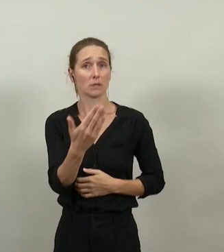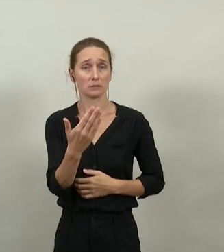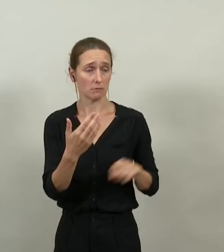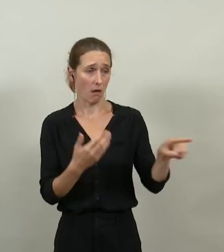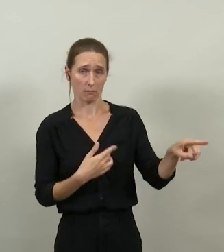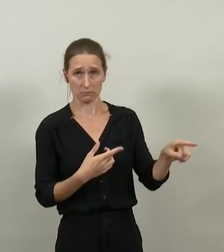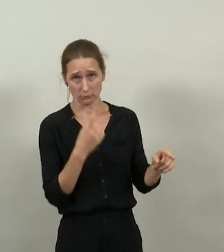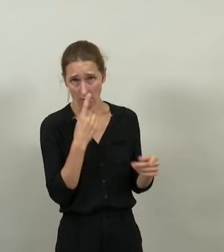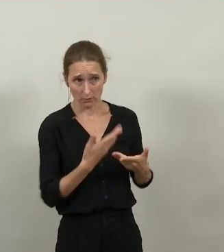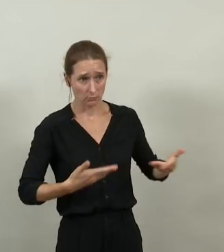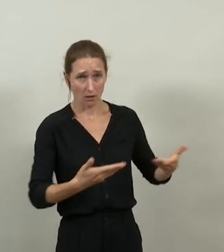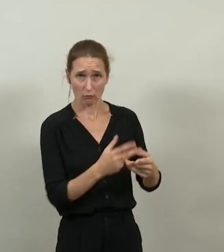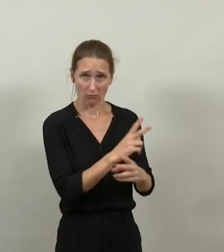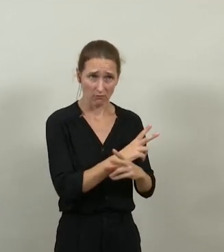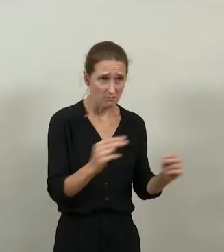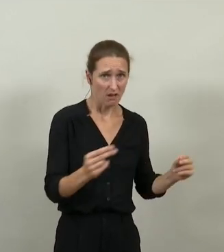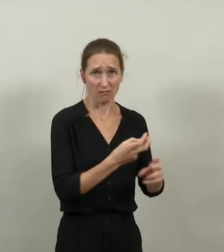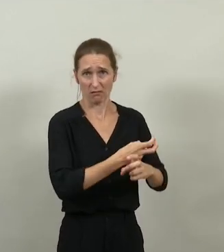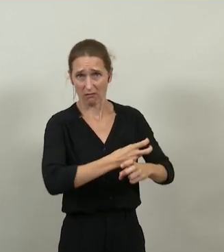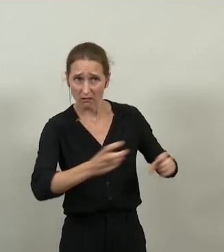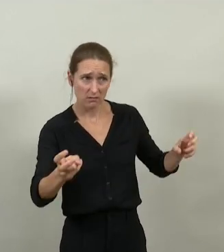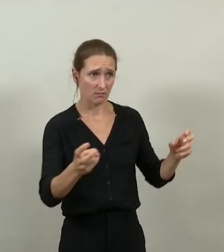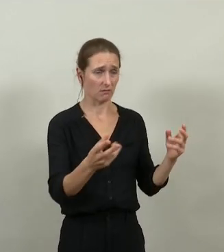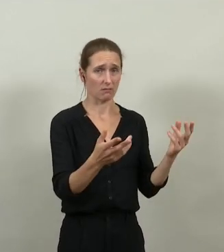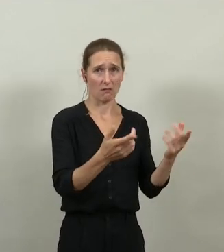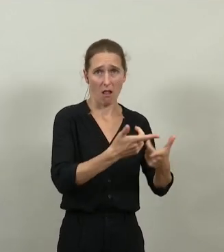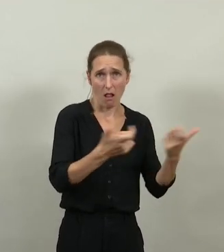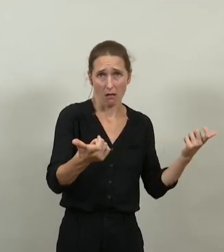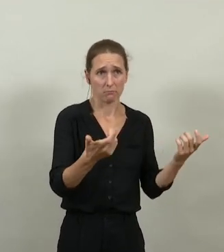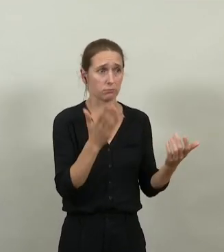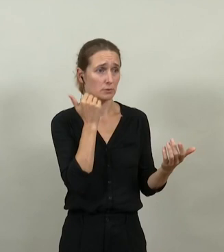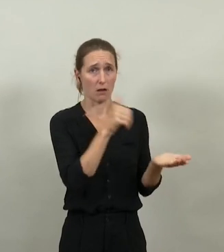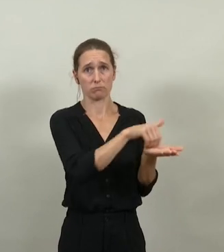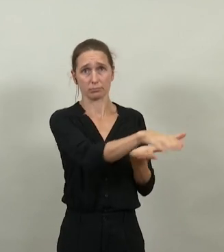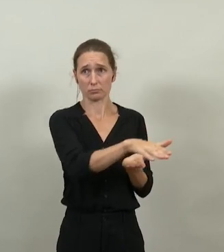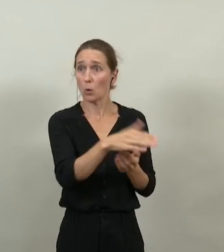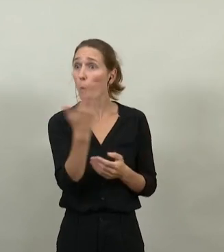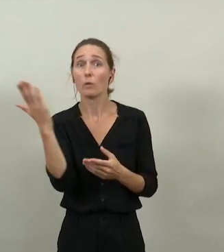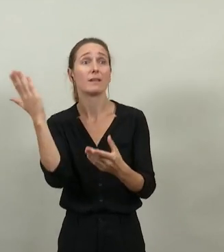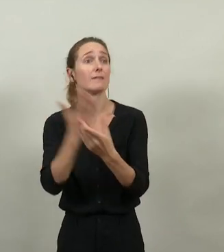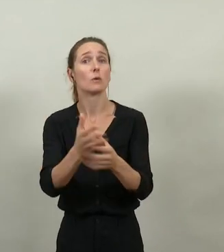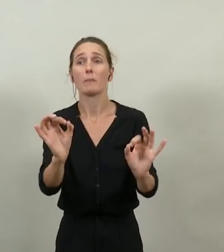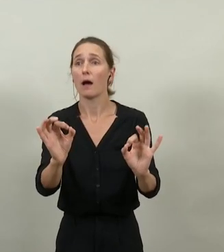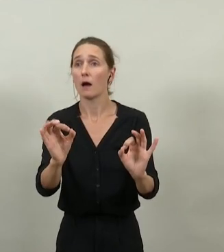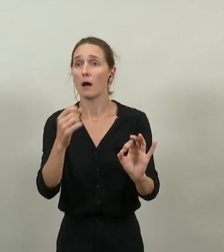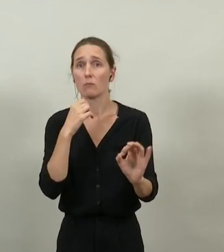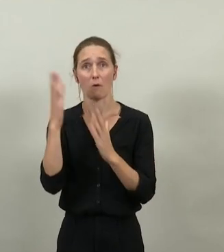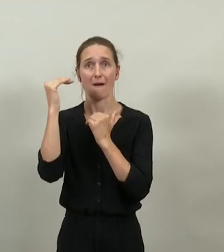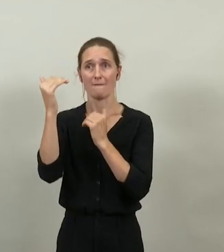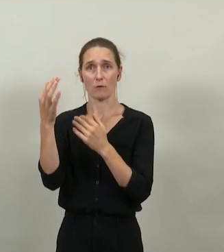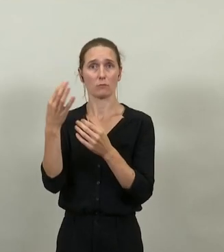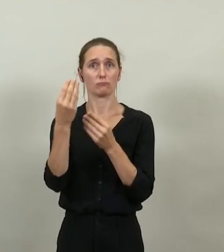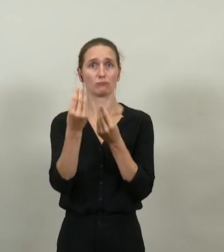salubrité de risque que nous mesurons pas d'autre intervention je mets ce V au voie qui ne prend pas part au